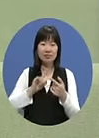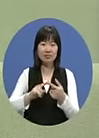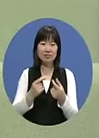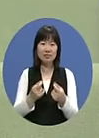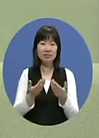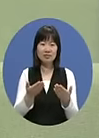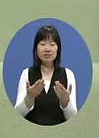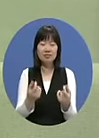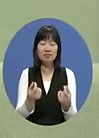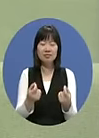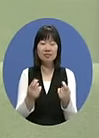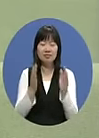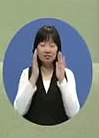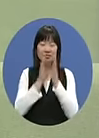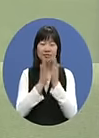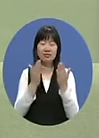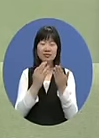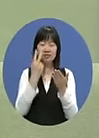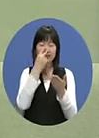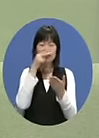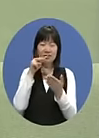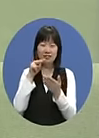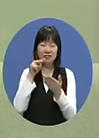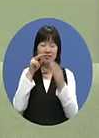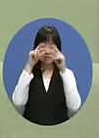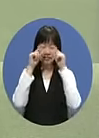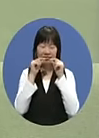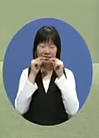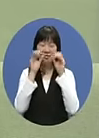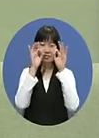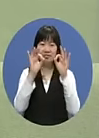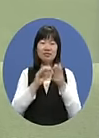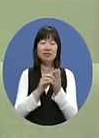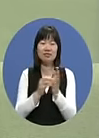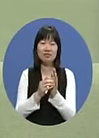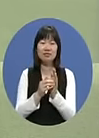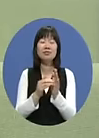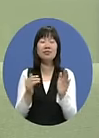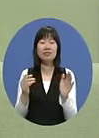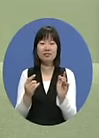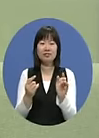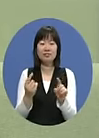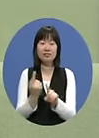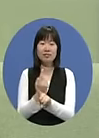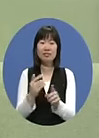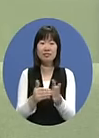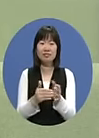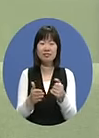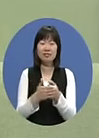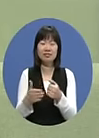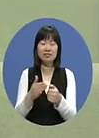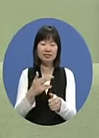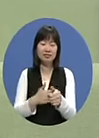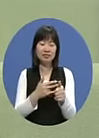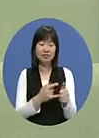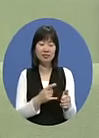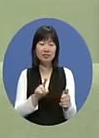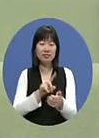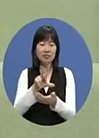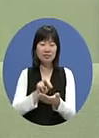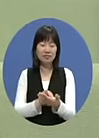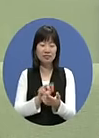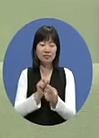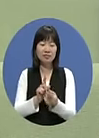드리겠지만 교과서가 눈을 감으면 보일 정도가 돼요. 네. 그러면 이제 선생님이 어떤